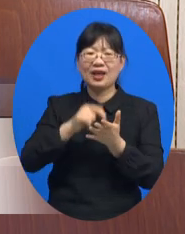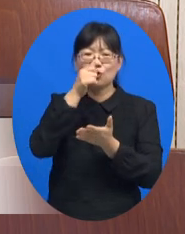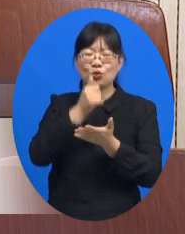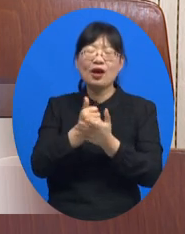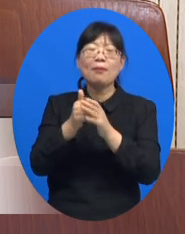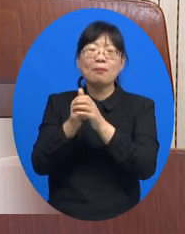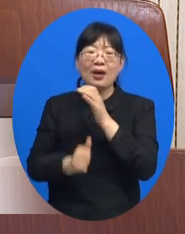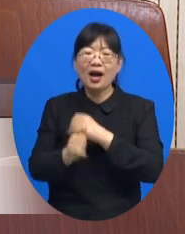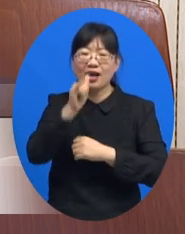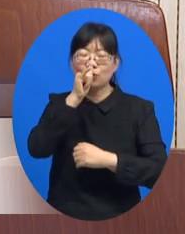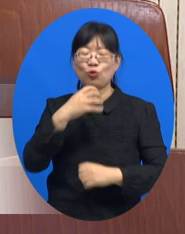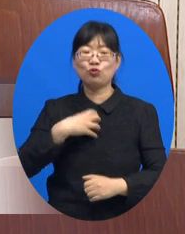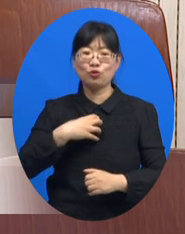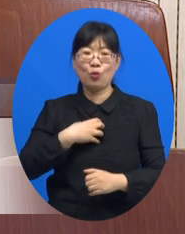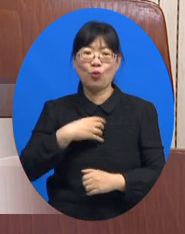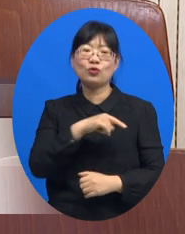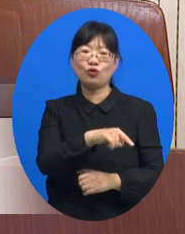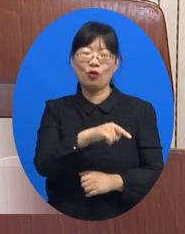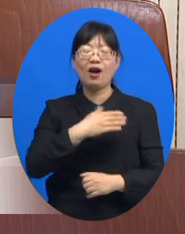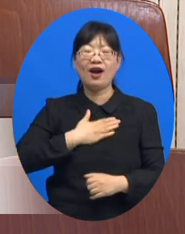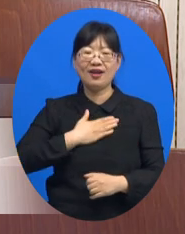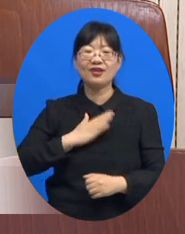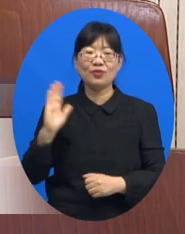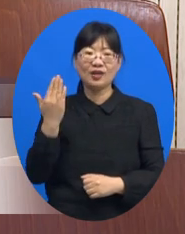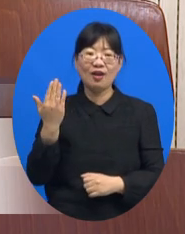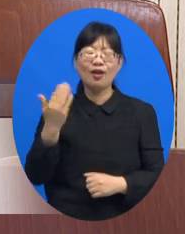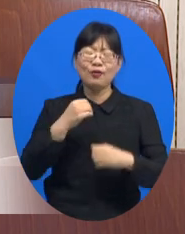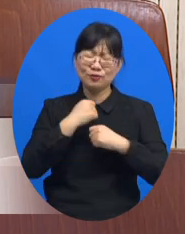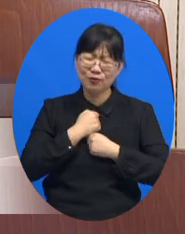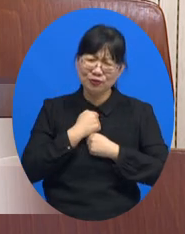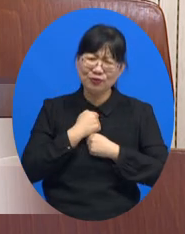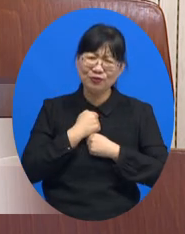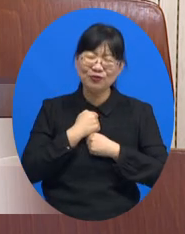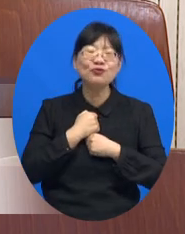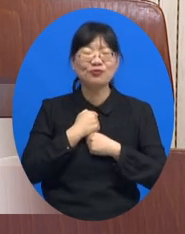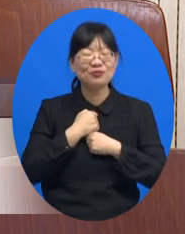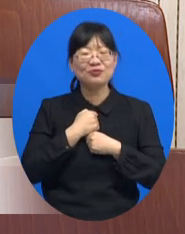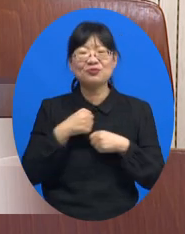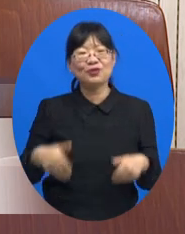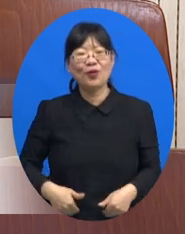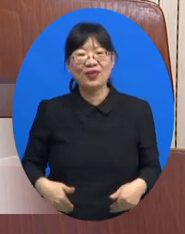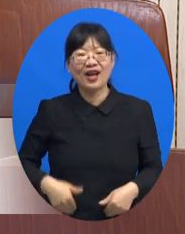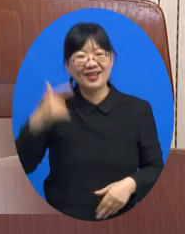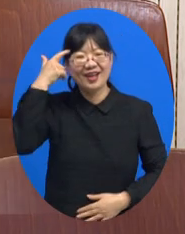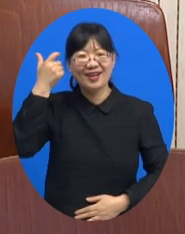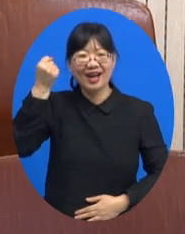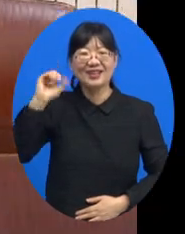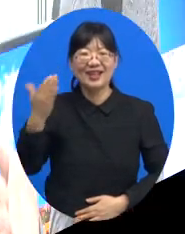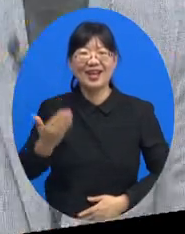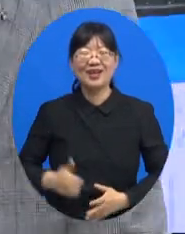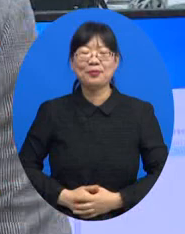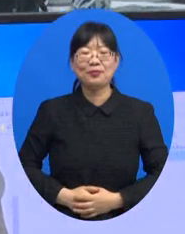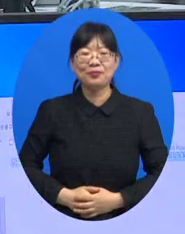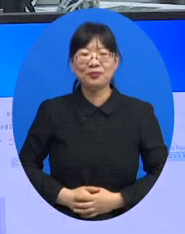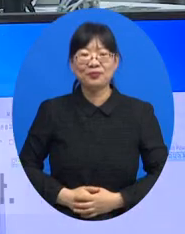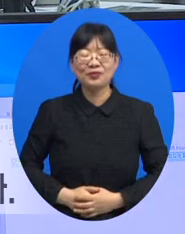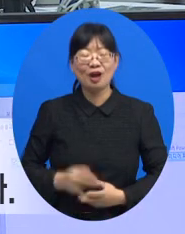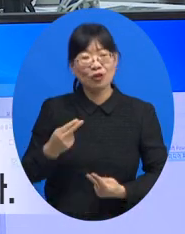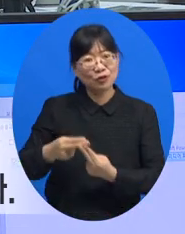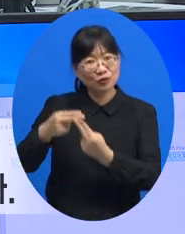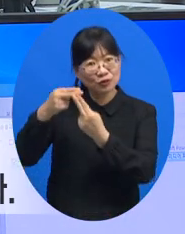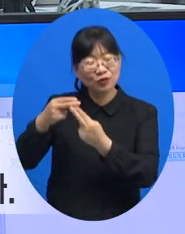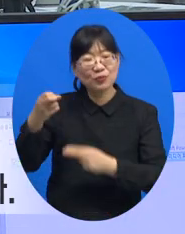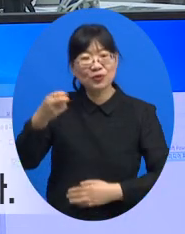있고 위험에 처할 수 있는 것을 알게 되었고 조심해야 되겠다는 생각을 하게 되었습니다.